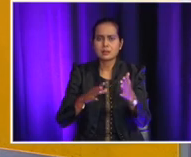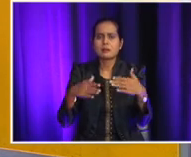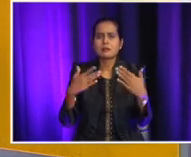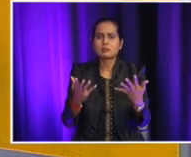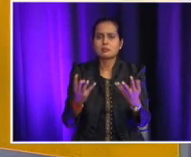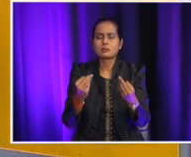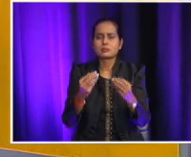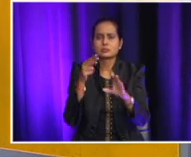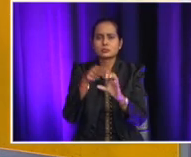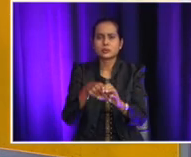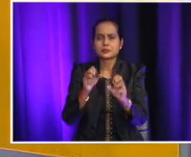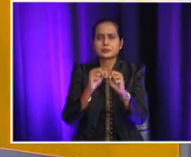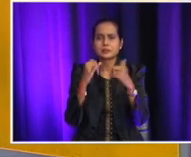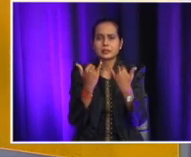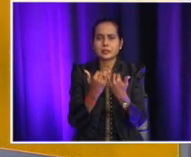tersebut